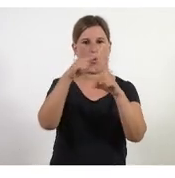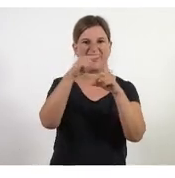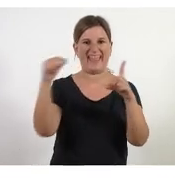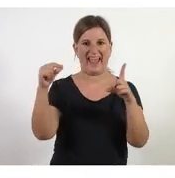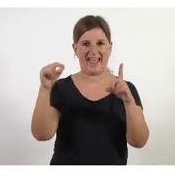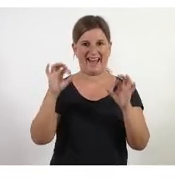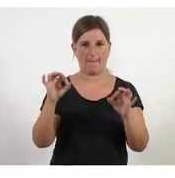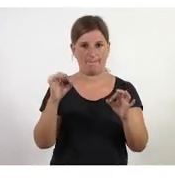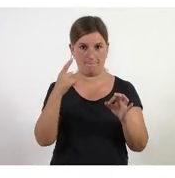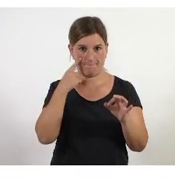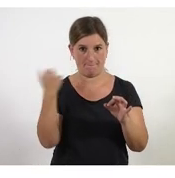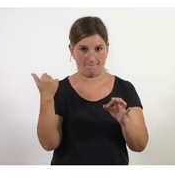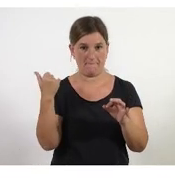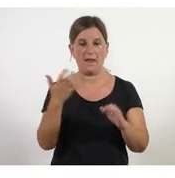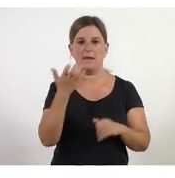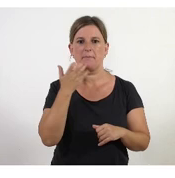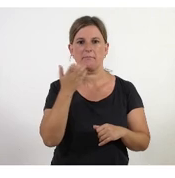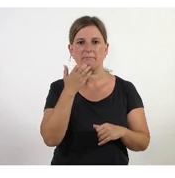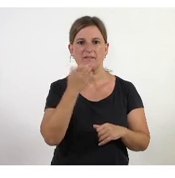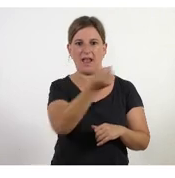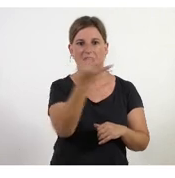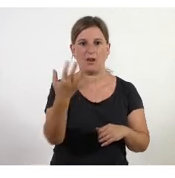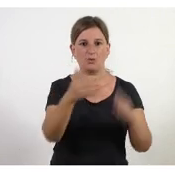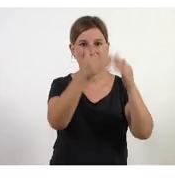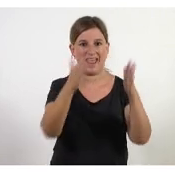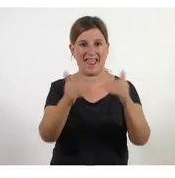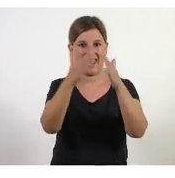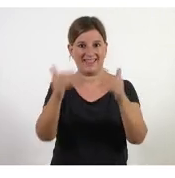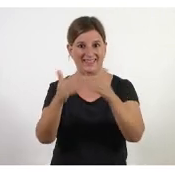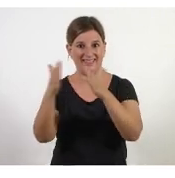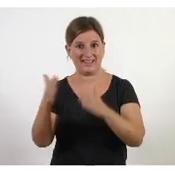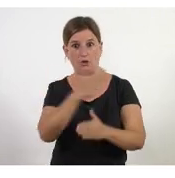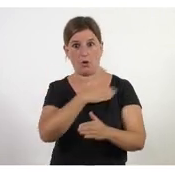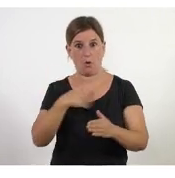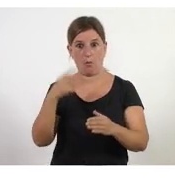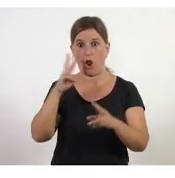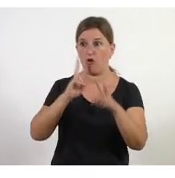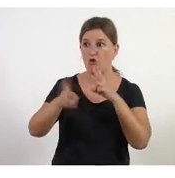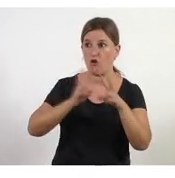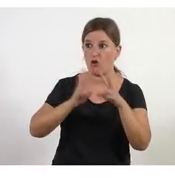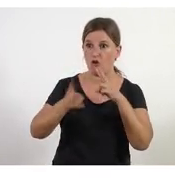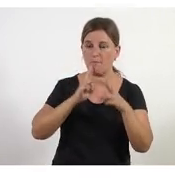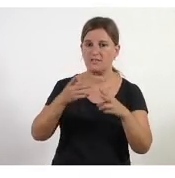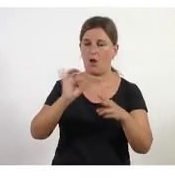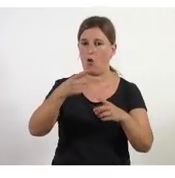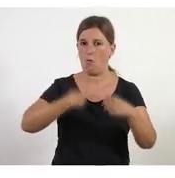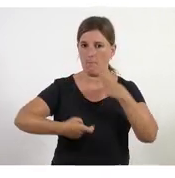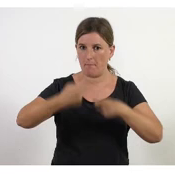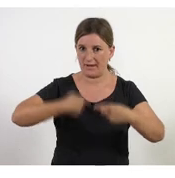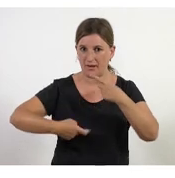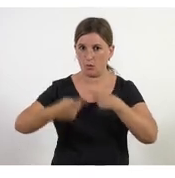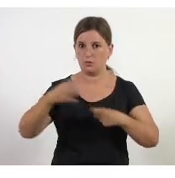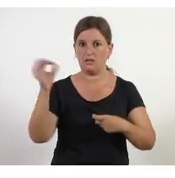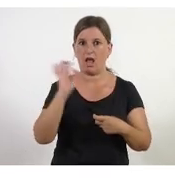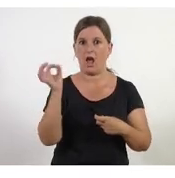del grup de Telegram. Si alguna entitat de les que estan presents volen seguir la conversa, fer preguntes,